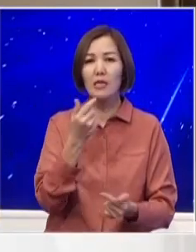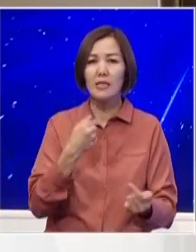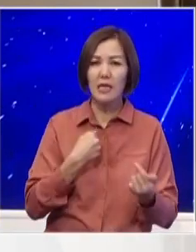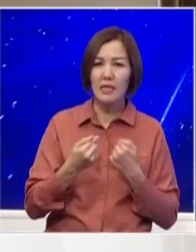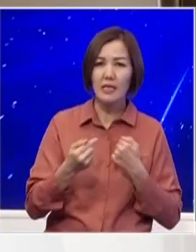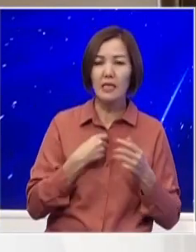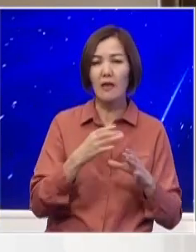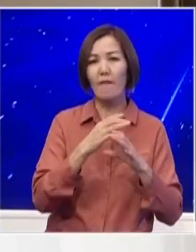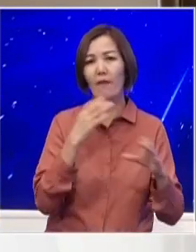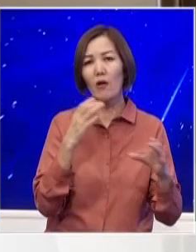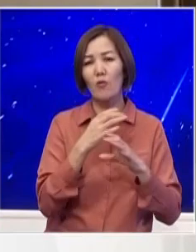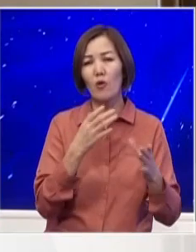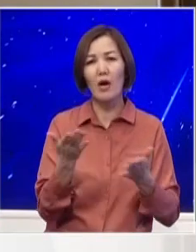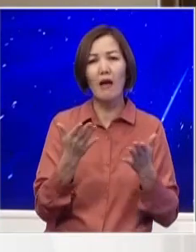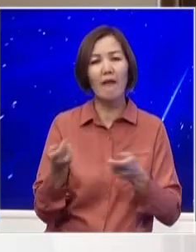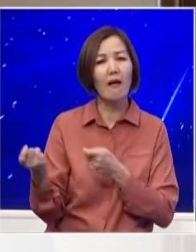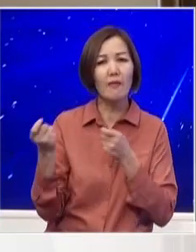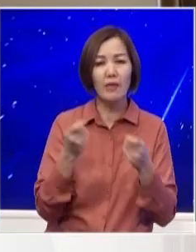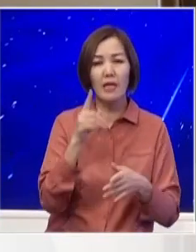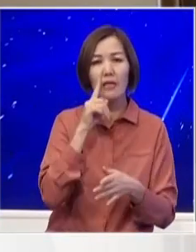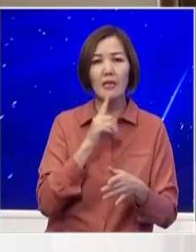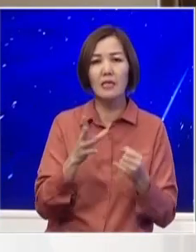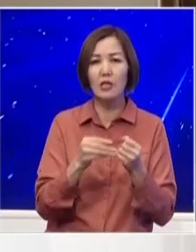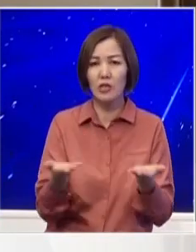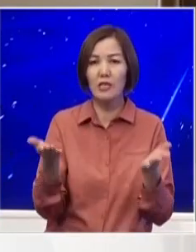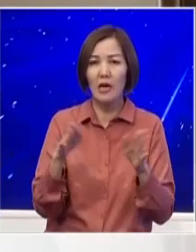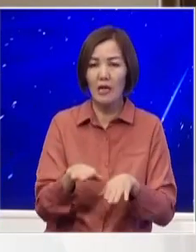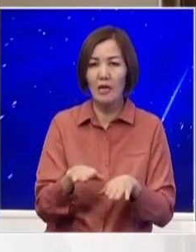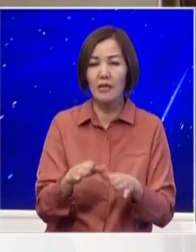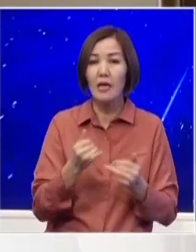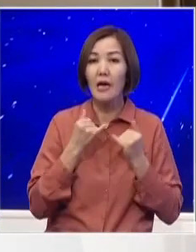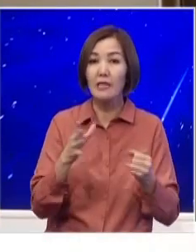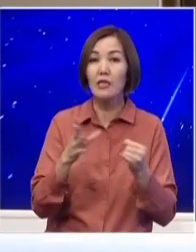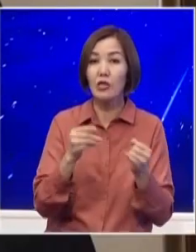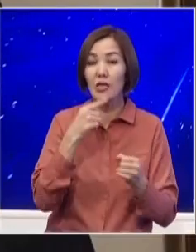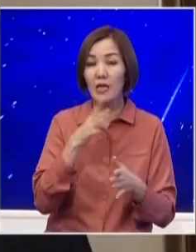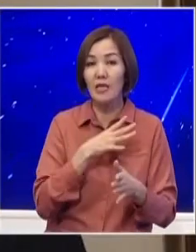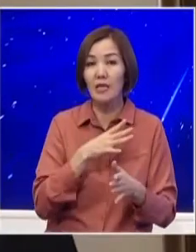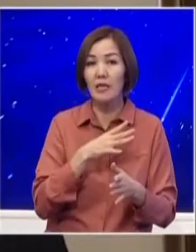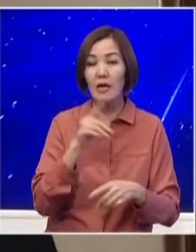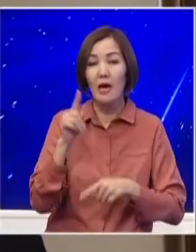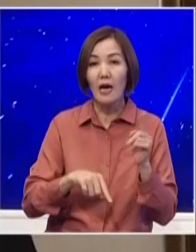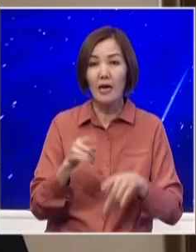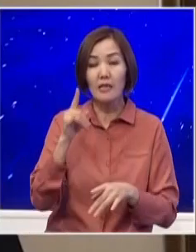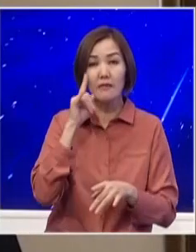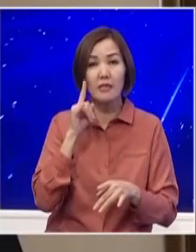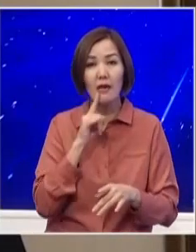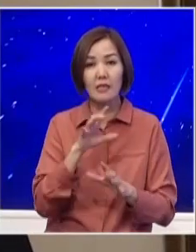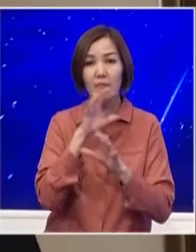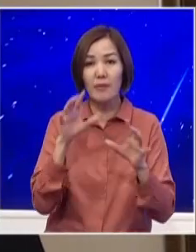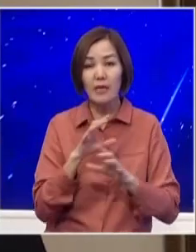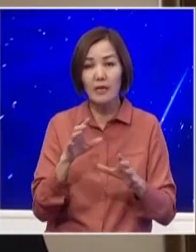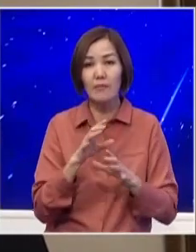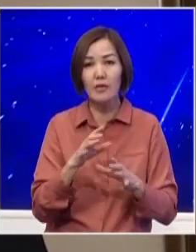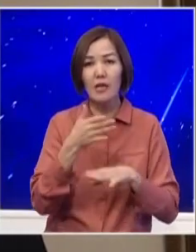вагондардан қалай алып келгендерін, Қазақстанға келгендерін, бұл қасиетті жер екенін айтты. Ағайынды қазақтар оларды қалай паналатты,